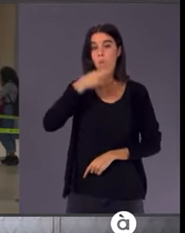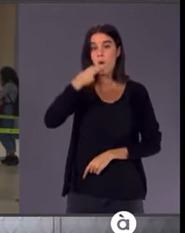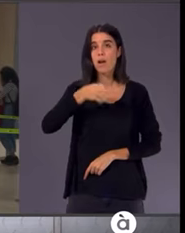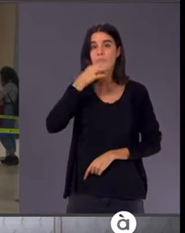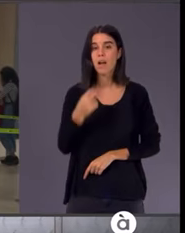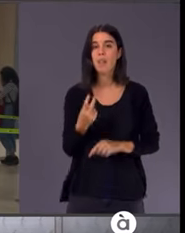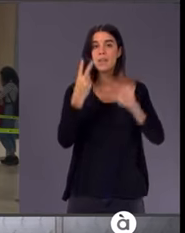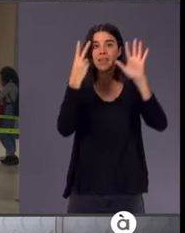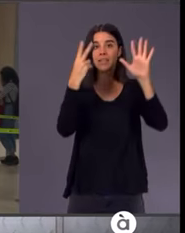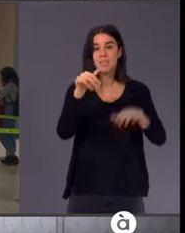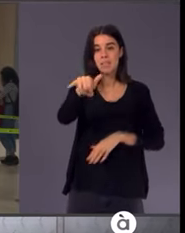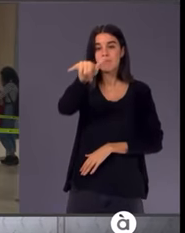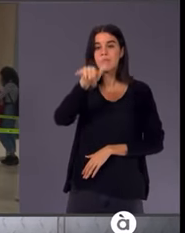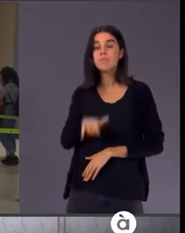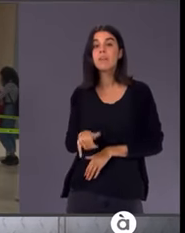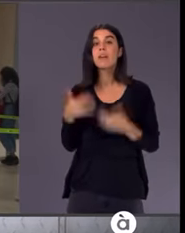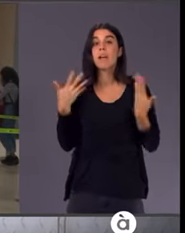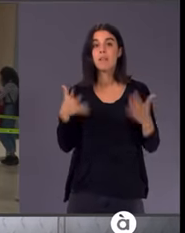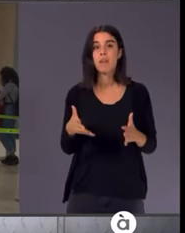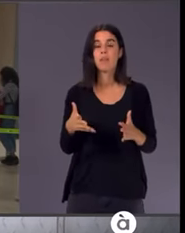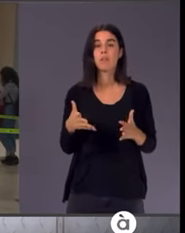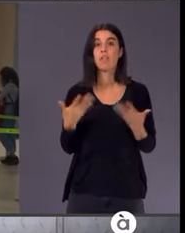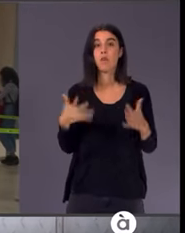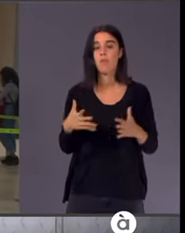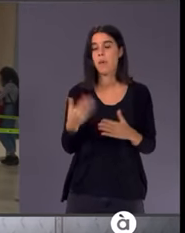capital dels Països Baixos.